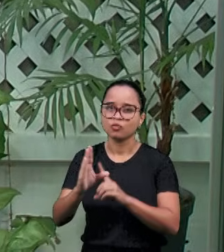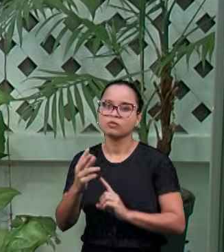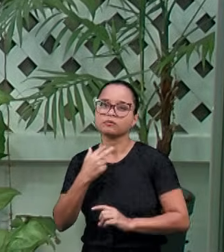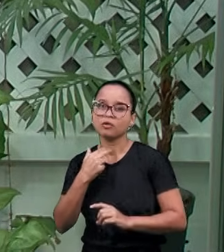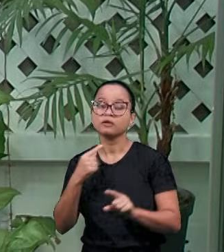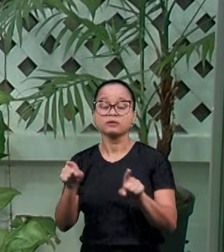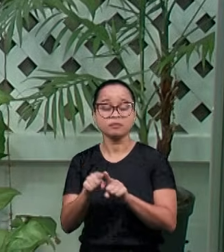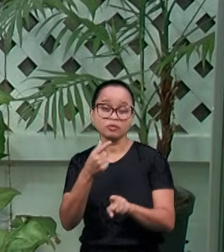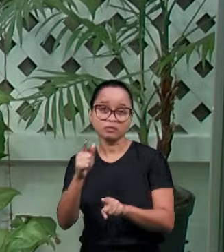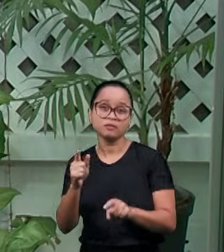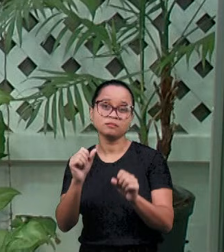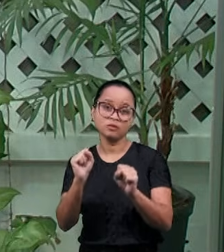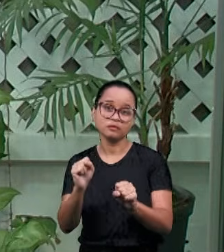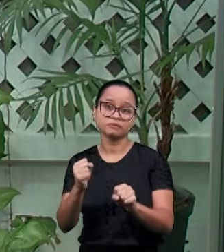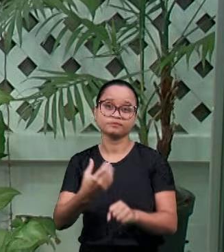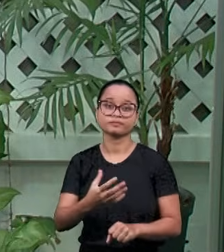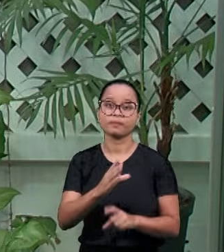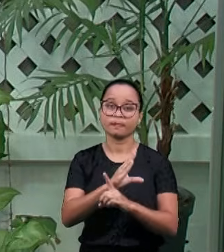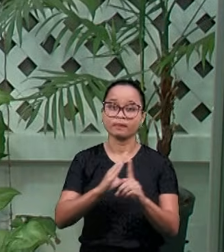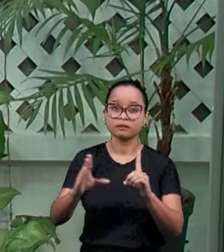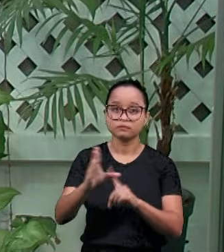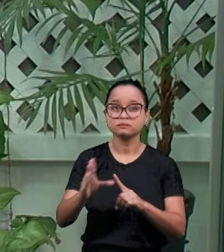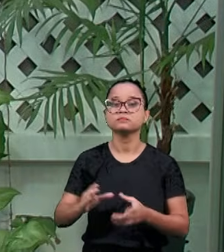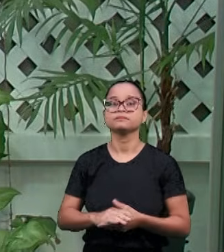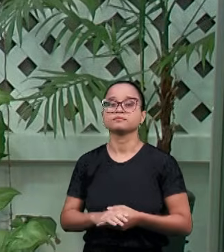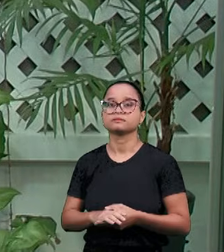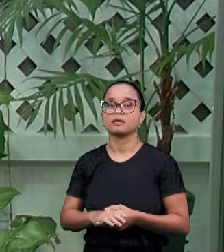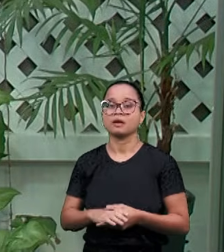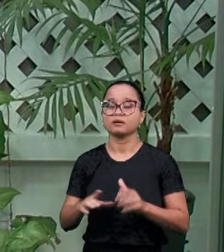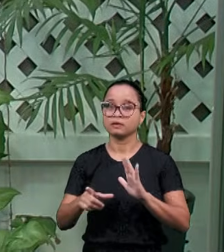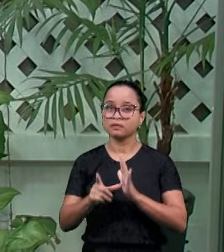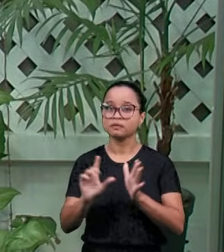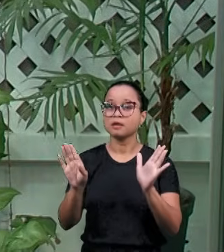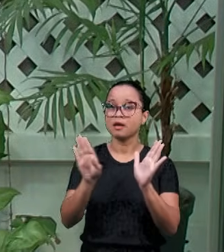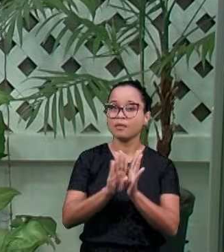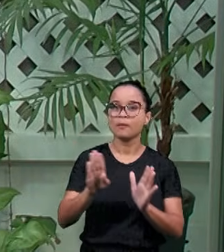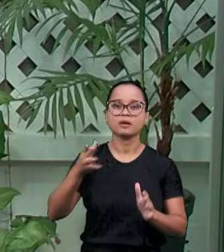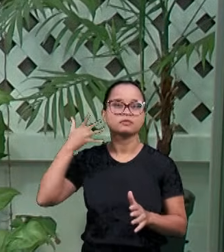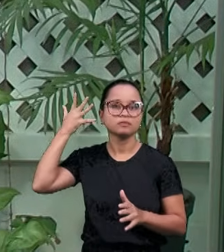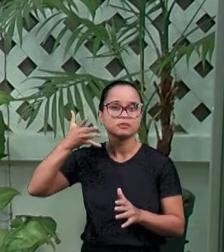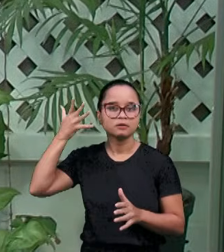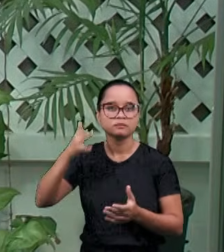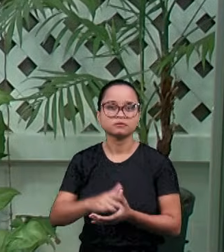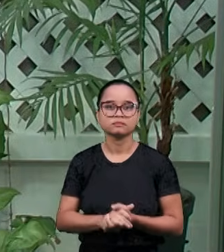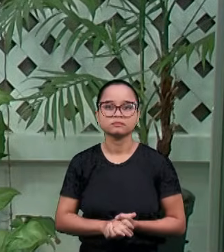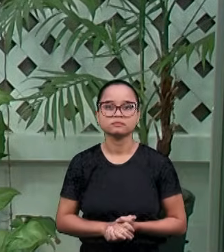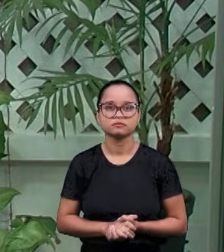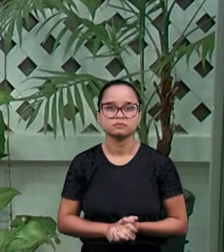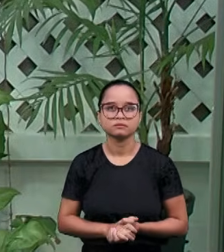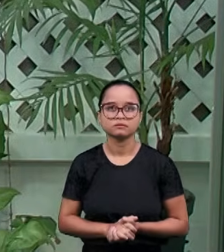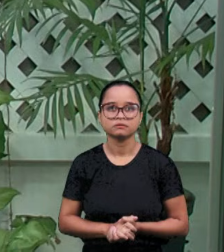culte, ceux qui peuvent, qui arrivent plutôt pour écouter un message.